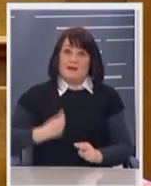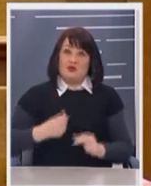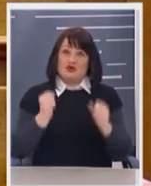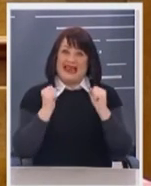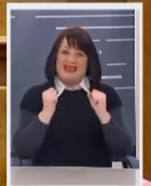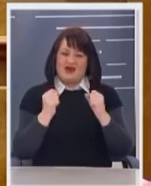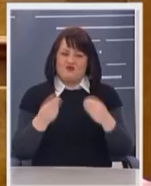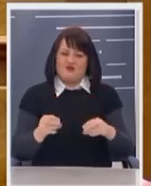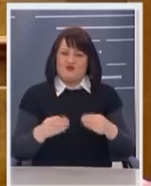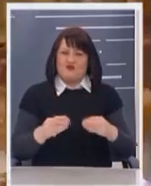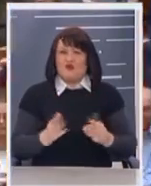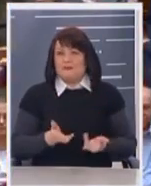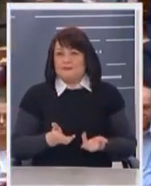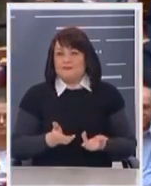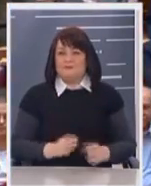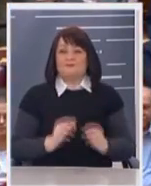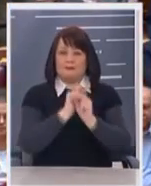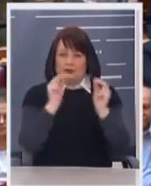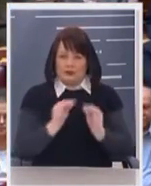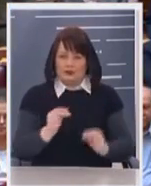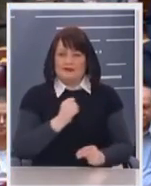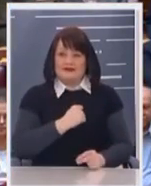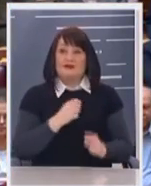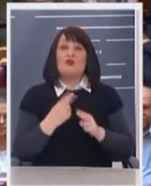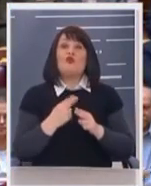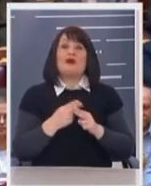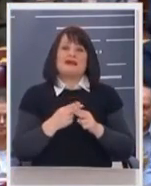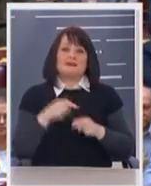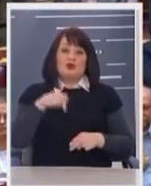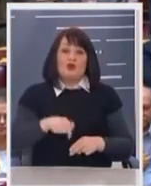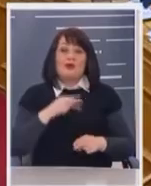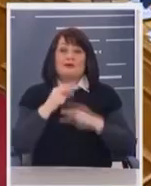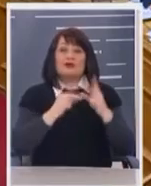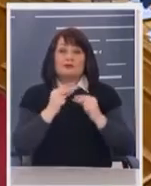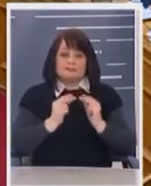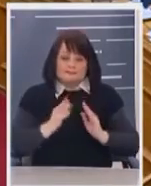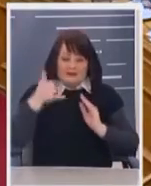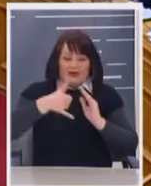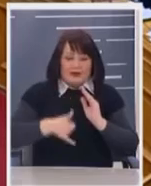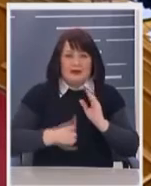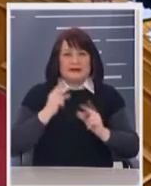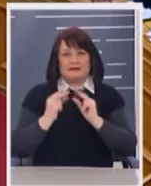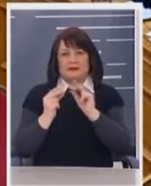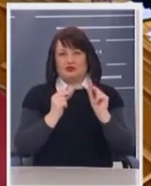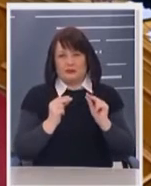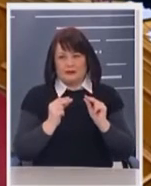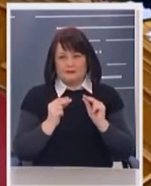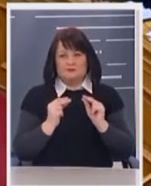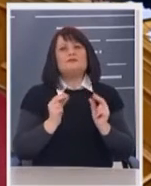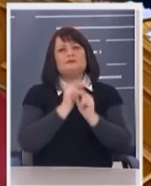υγείας. Και άρα θεωρώ ότι είναι πολύ σημαντικό αυτή η συζήτηση να προχωρήσει σε βάθος,